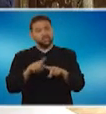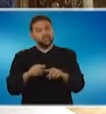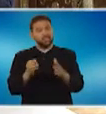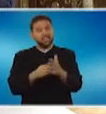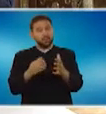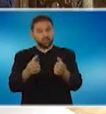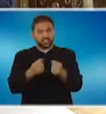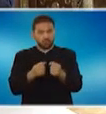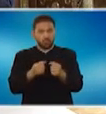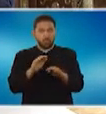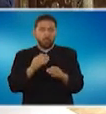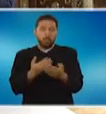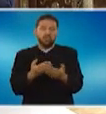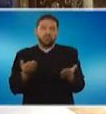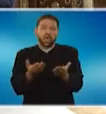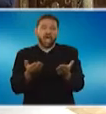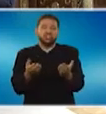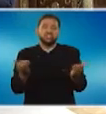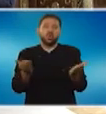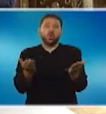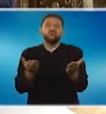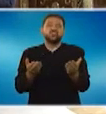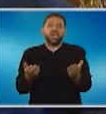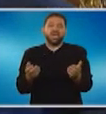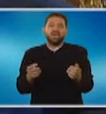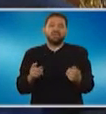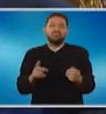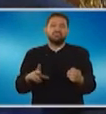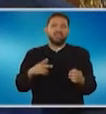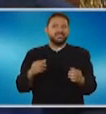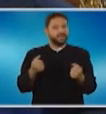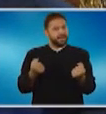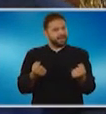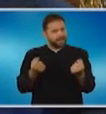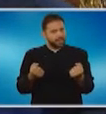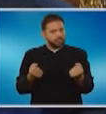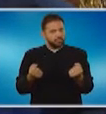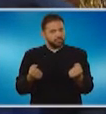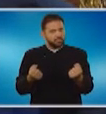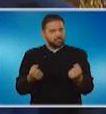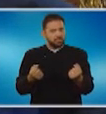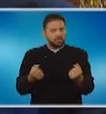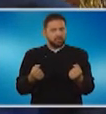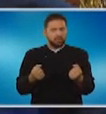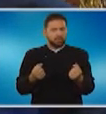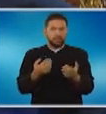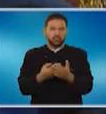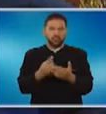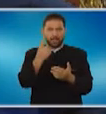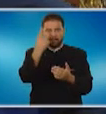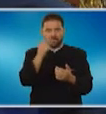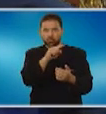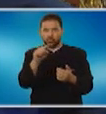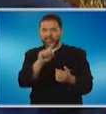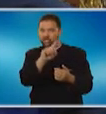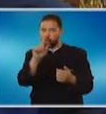citi Alan Dala, doar de dragul de a citi, e vai și amar. Pe lângă faptul că nu înțelegem și